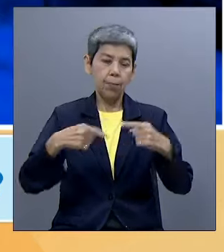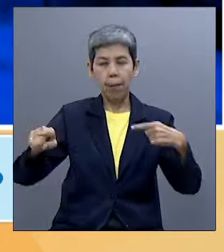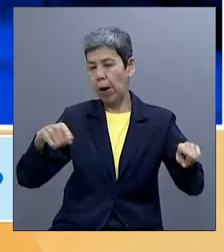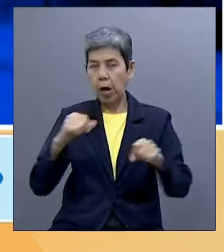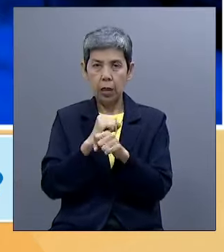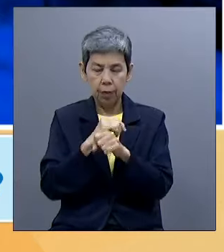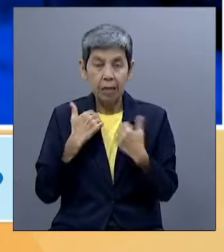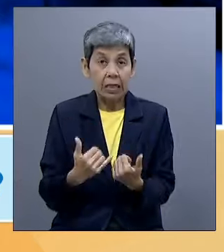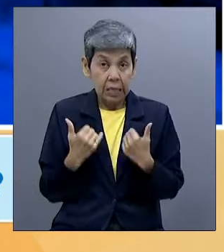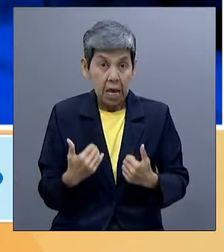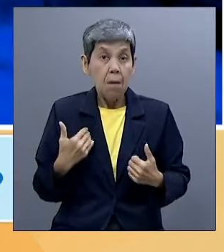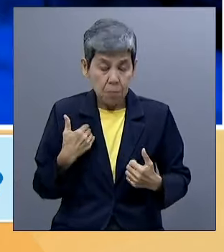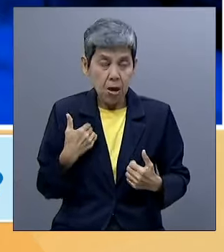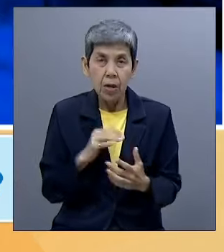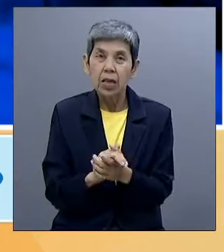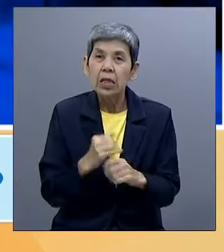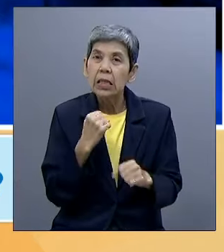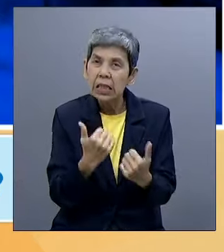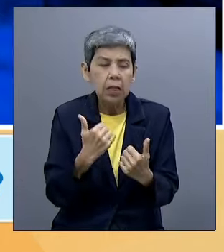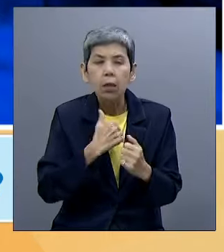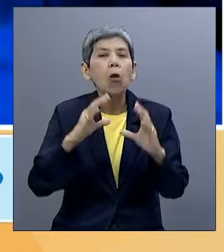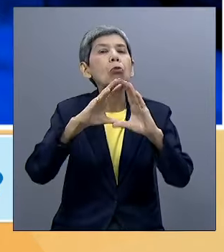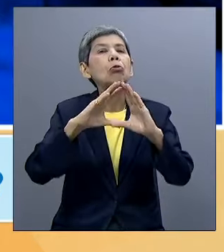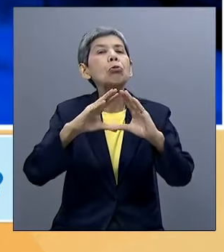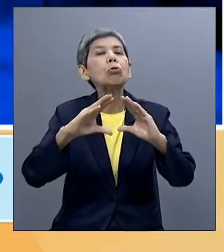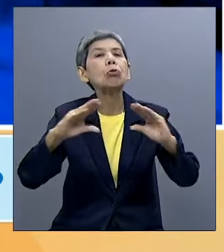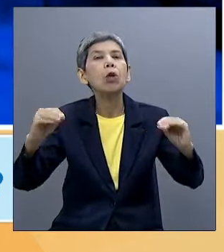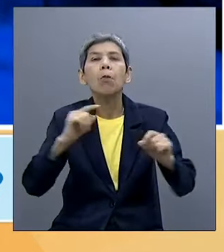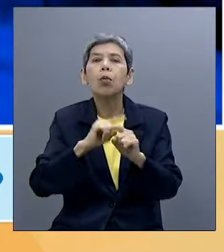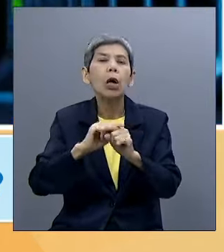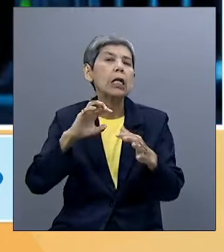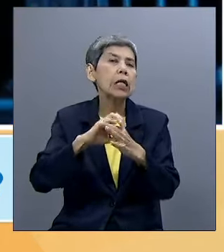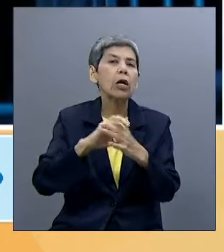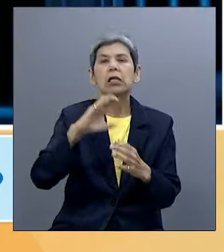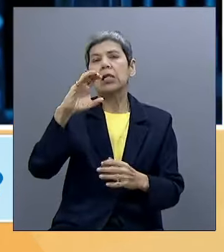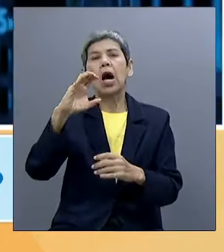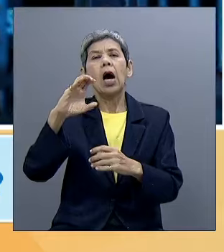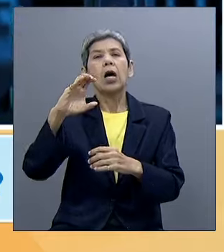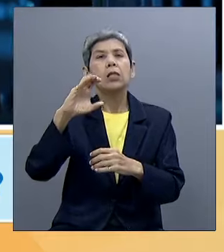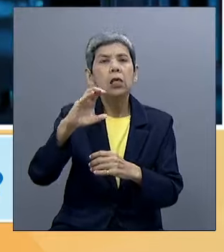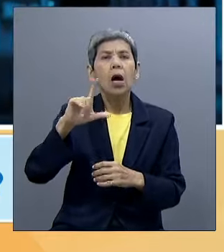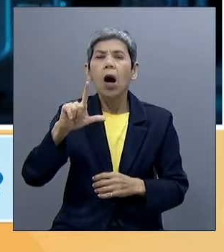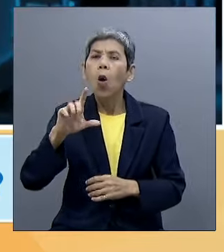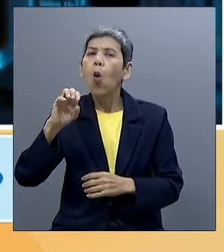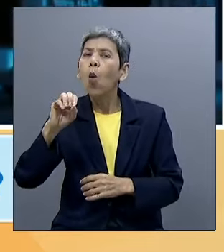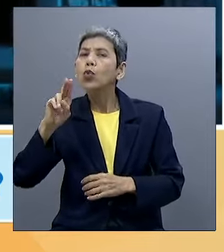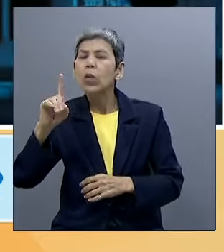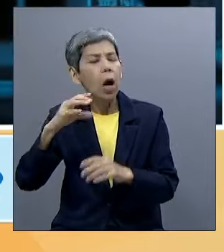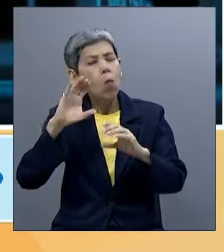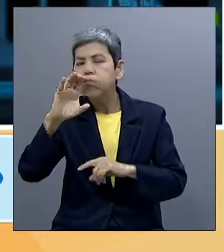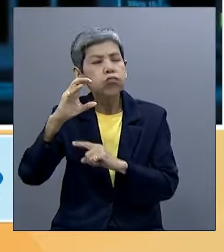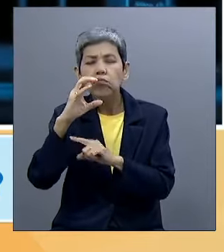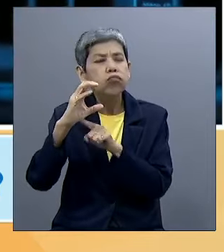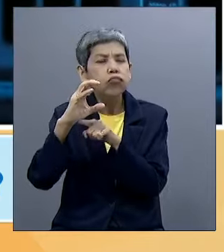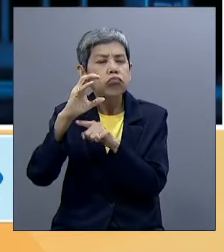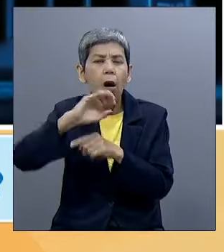บันเนี้ยมันก็คำว่า Data Center มันก็แทบหายไปแล้วทุกคนก็จะพูดคำว่า Cloud นะครับมันก็เป็นเรื่องของระบบ Cloud ขึ้นมานะครับจริ